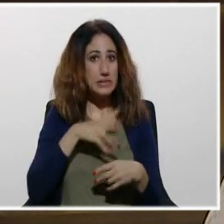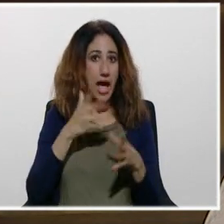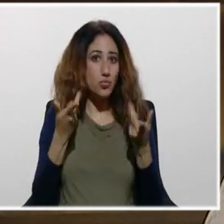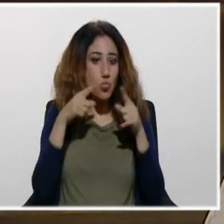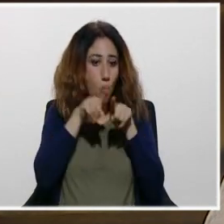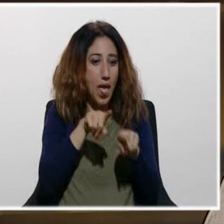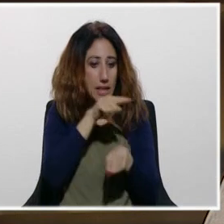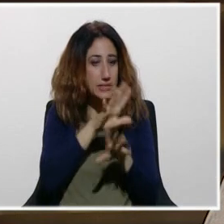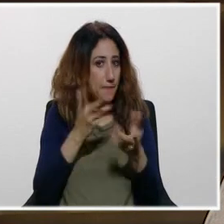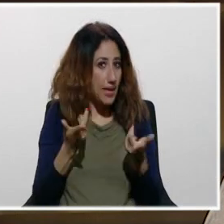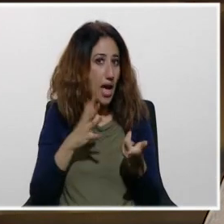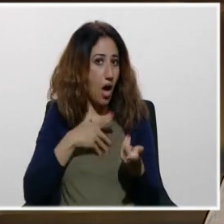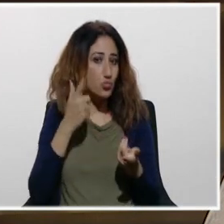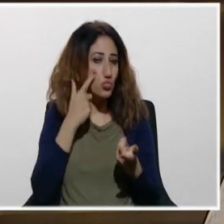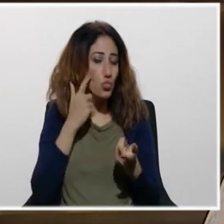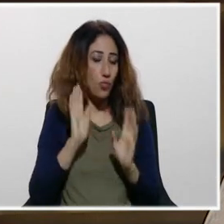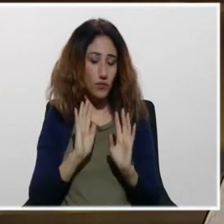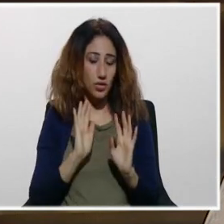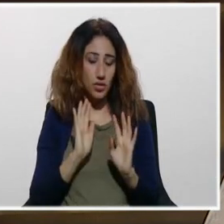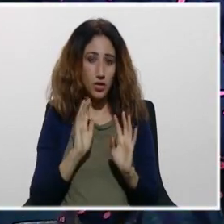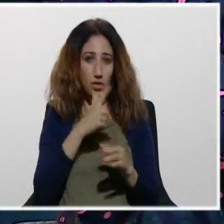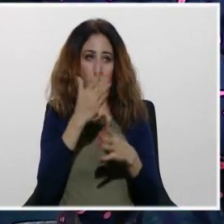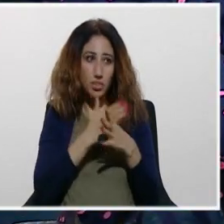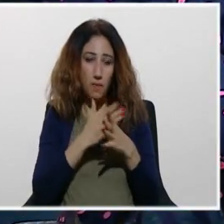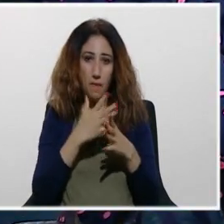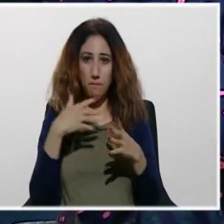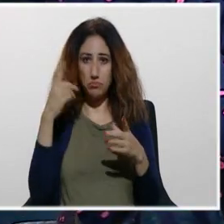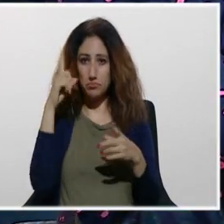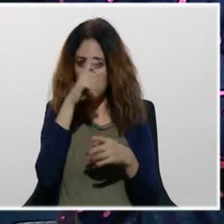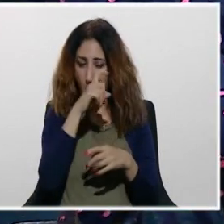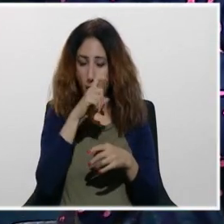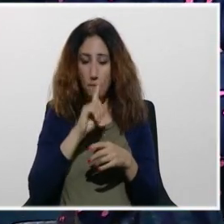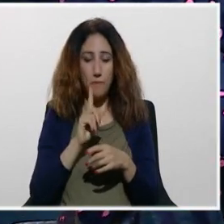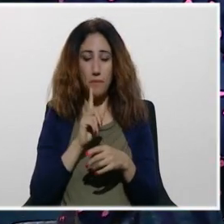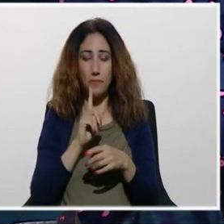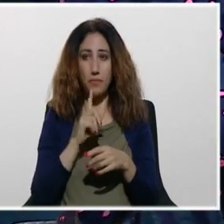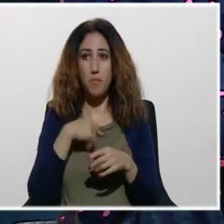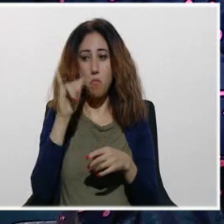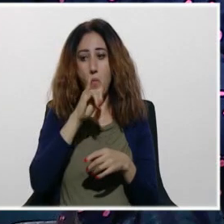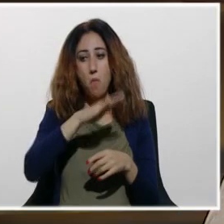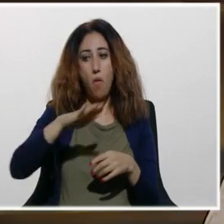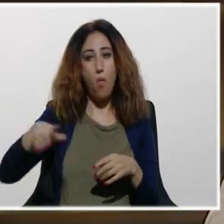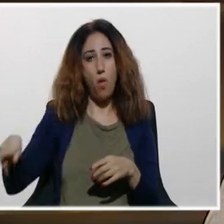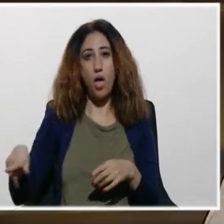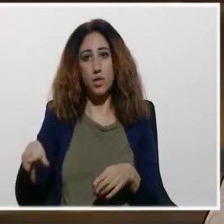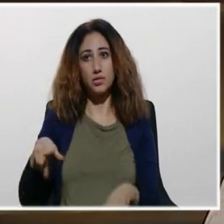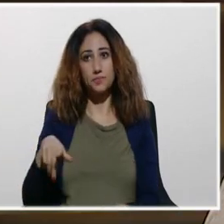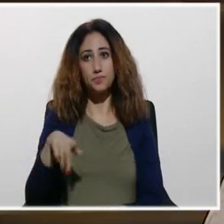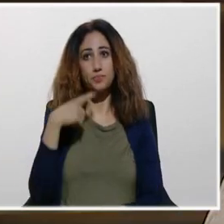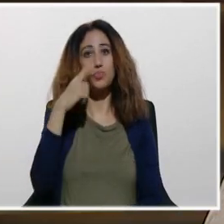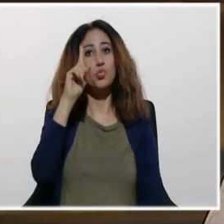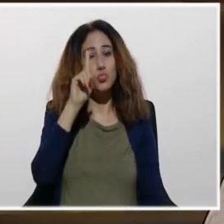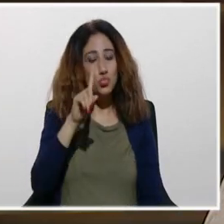تتناسب معاكي ومع ظروفك بدل ما تتبهدلي وتروحي. والله العظيم اللي يتناسب معايا اريح العيل بس ان شاء الله. باذن الله